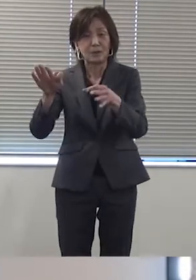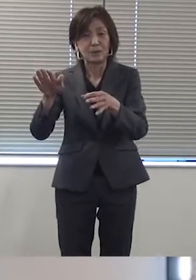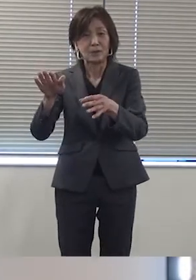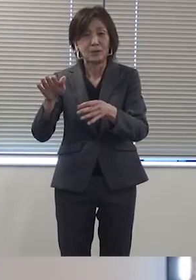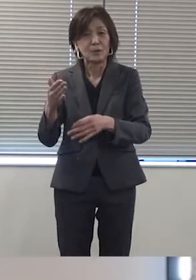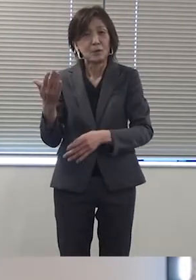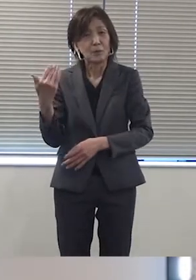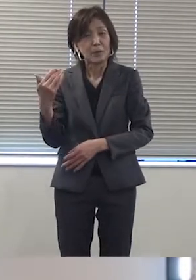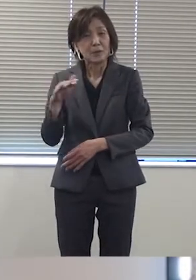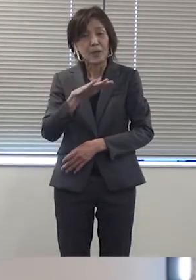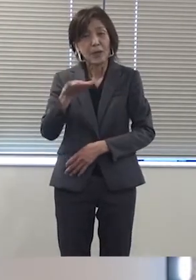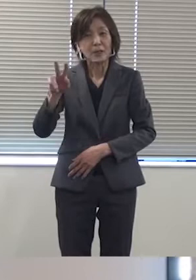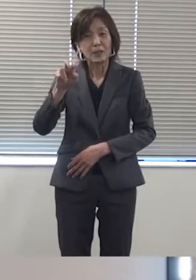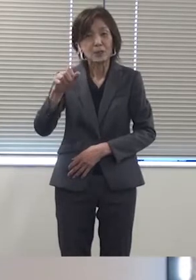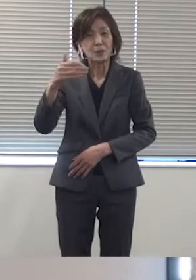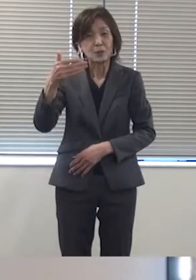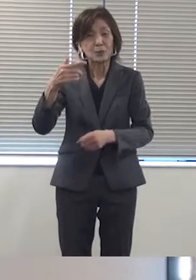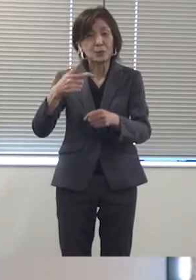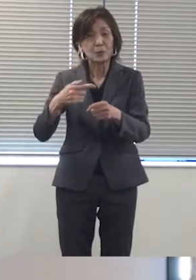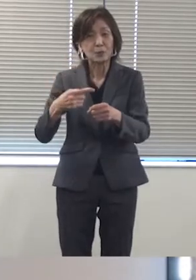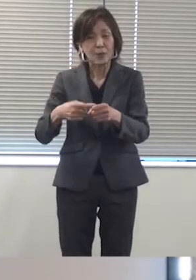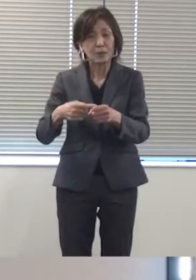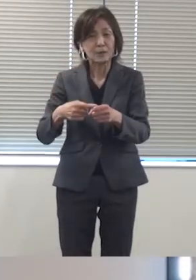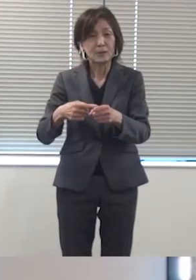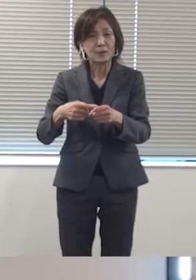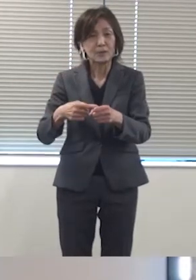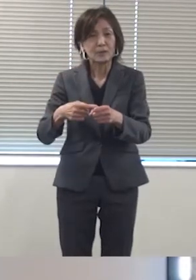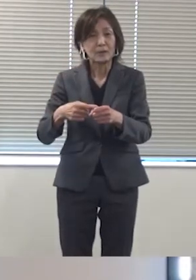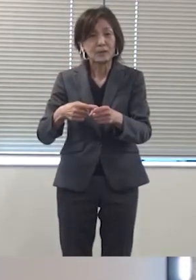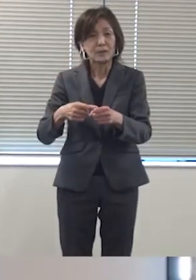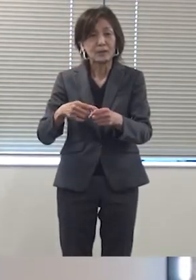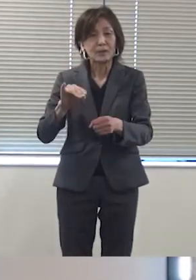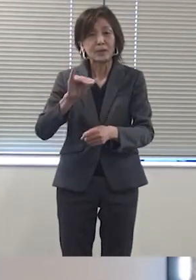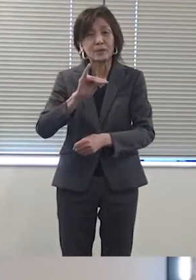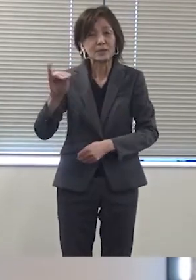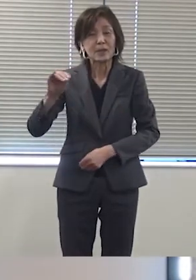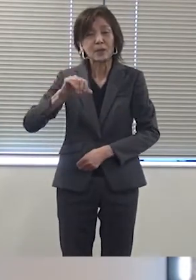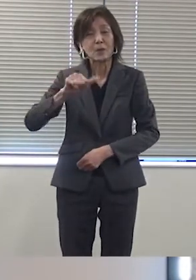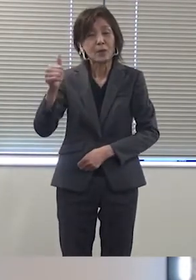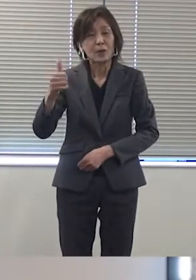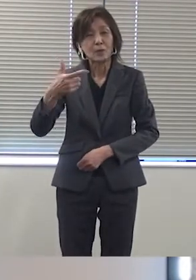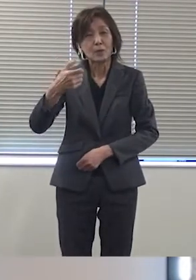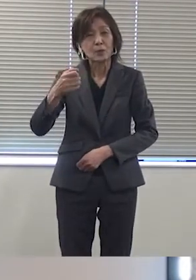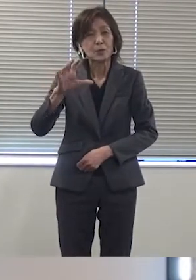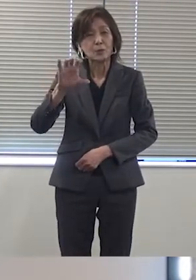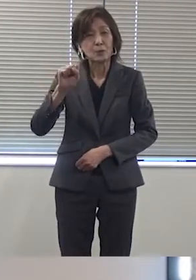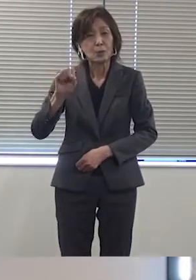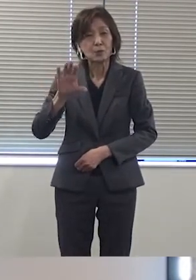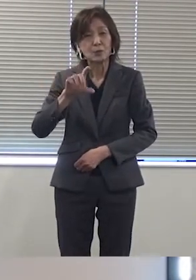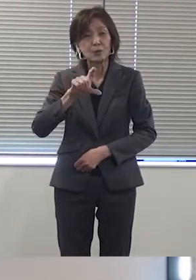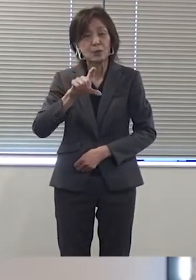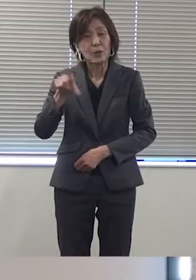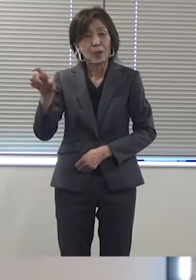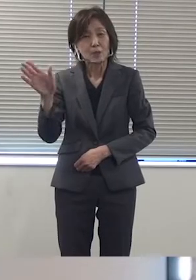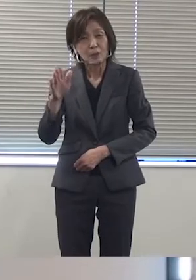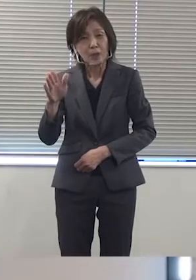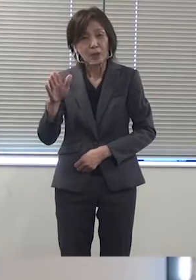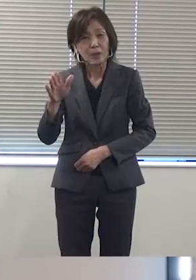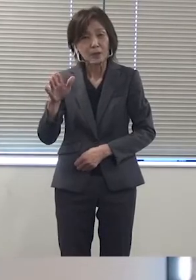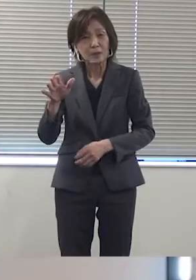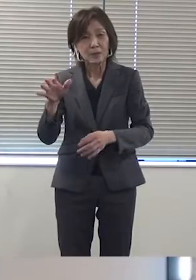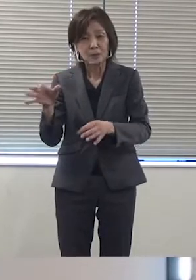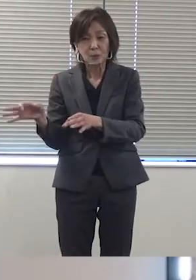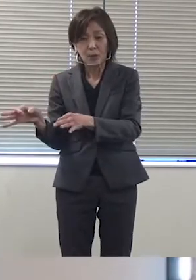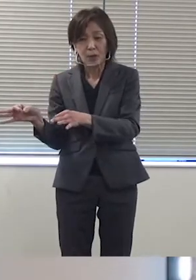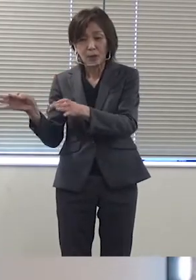億ぐらいがあるので、そこから、ずっと少しずつ減ってきたんですが、やはりコロナで の財政当局